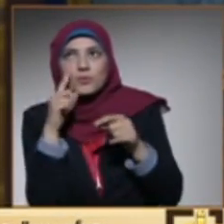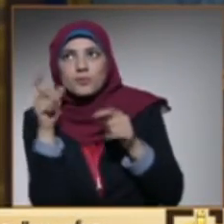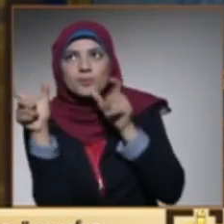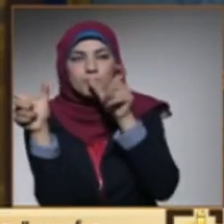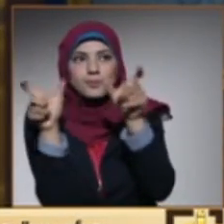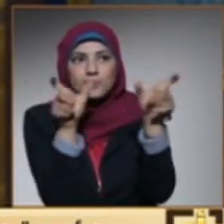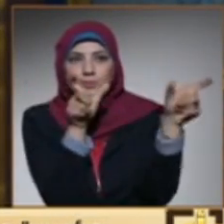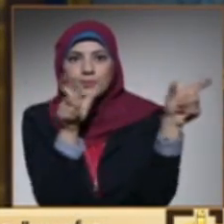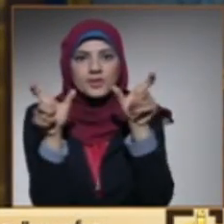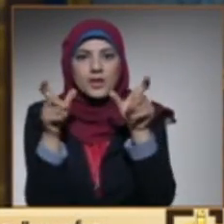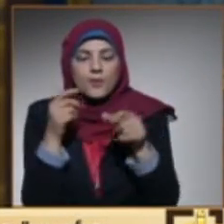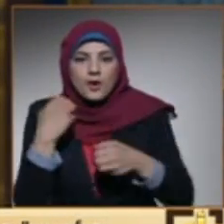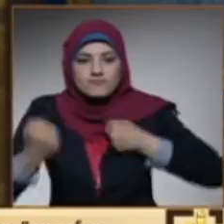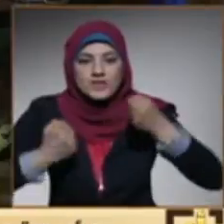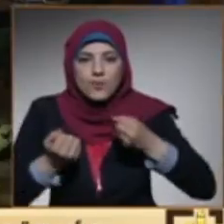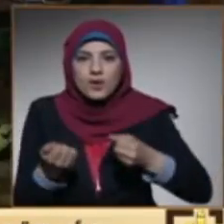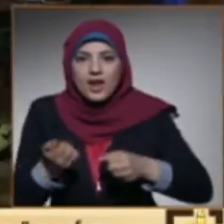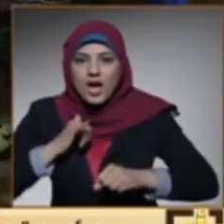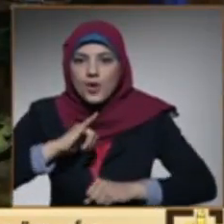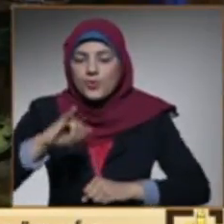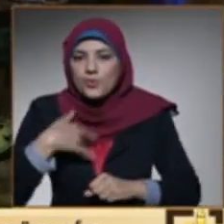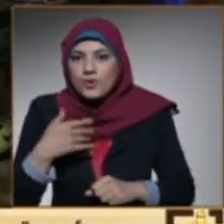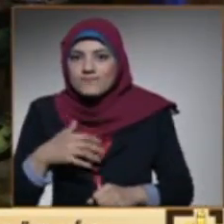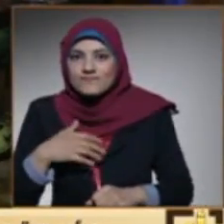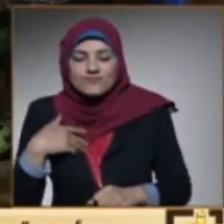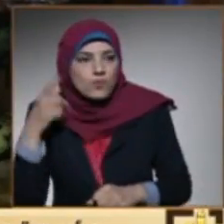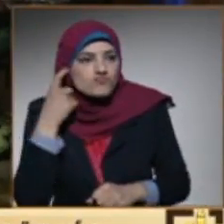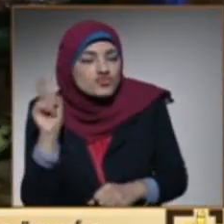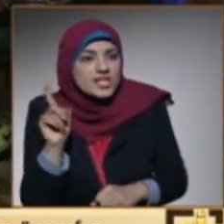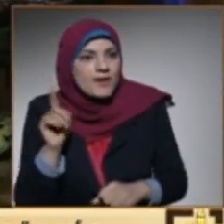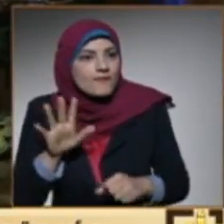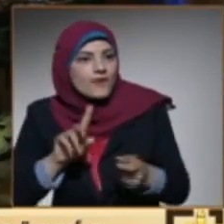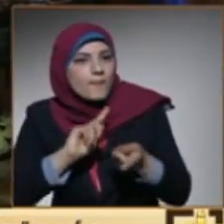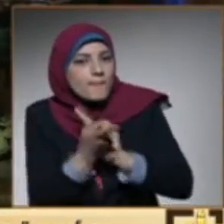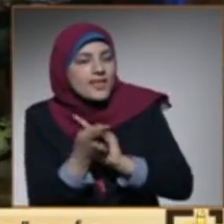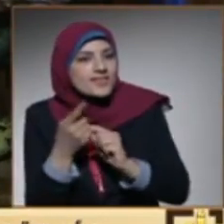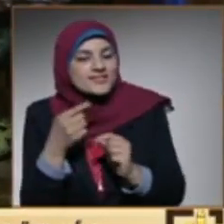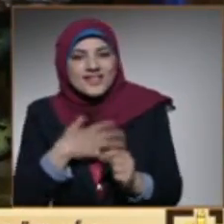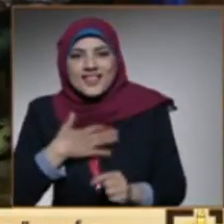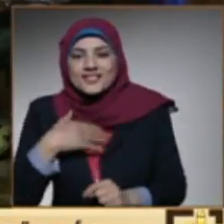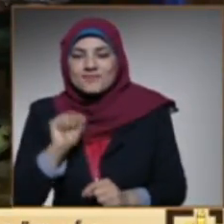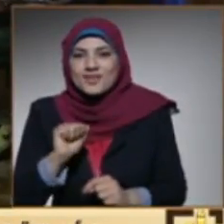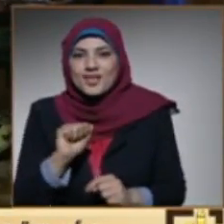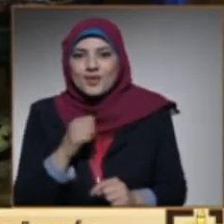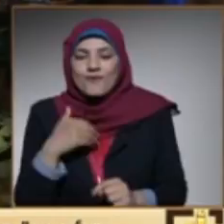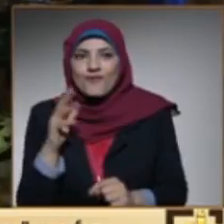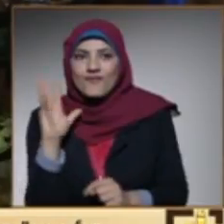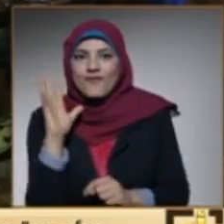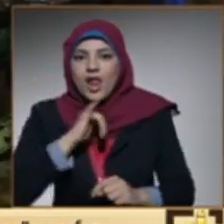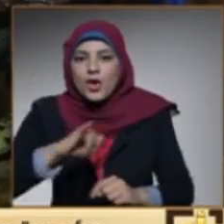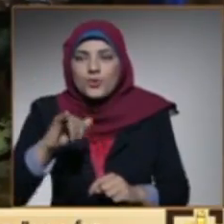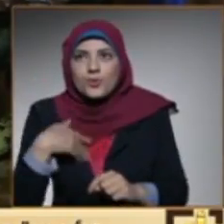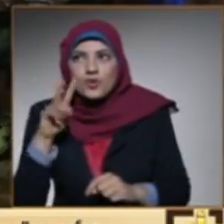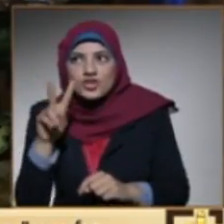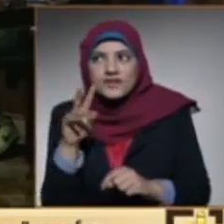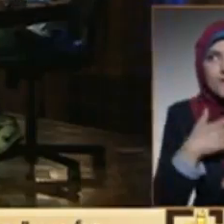مكان، بيحاول طبعا عشان هو مش سامع، فعشان يعوض السمع دوت بتلاقيه بيبص في كل ناحيه، بيبقى عارف ده بيقول ايه وده بيقول